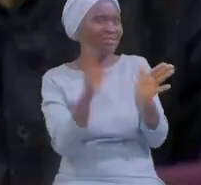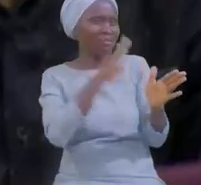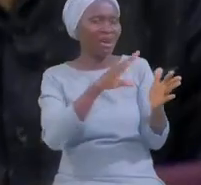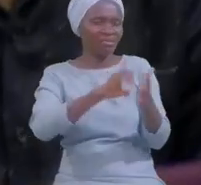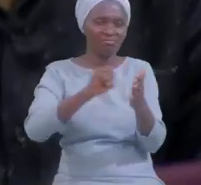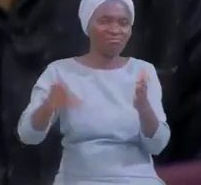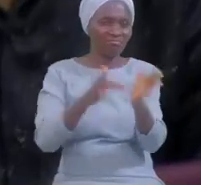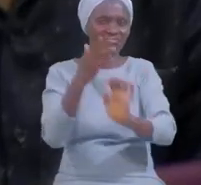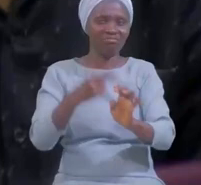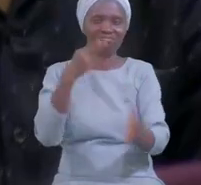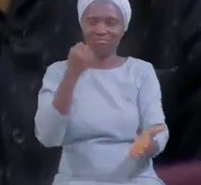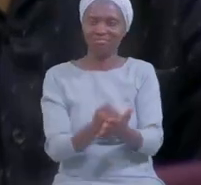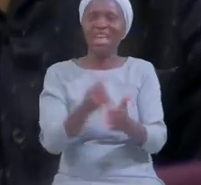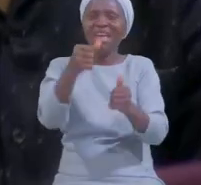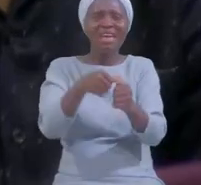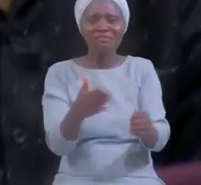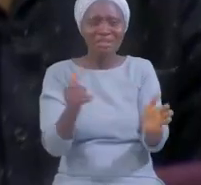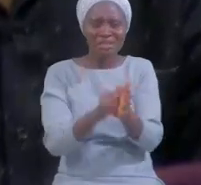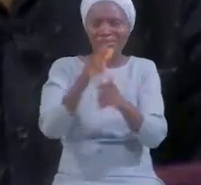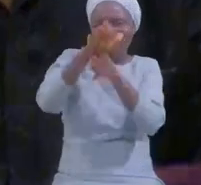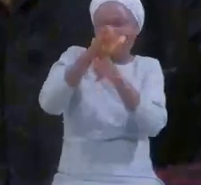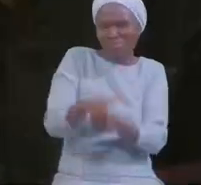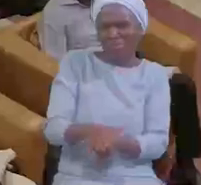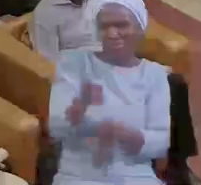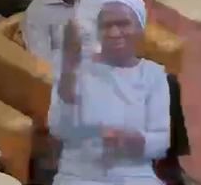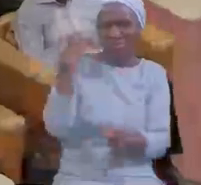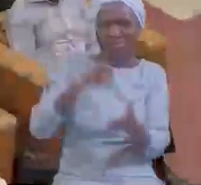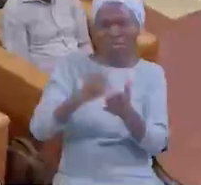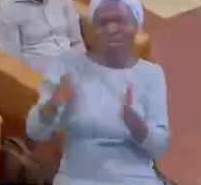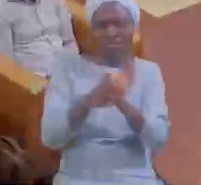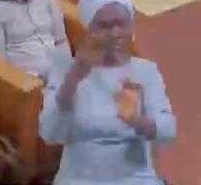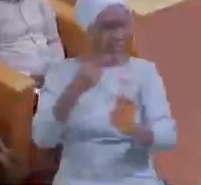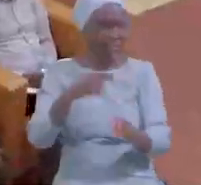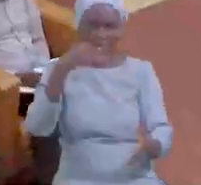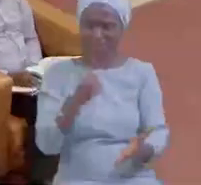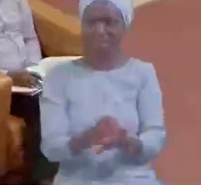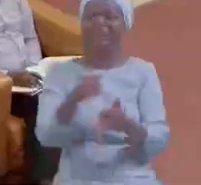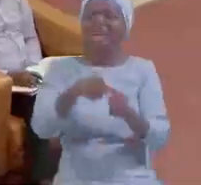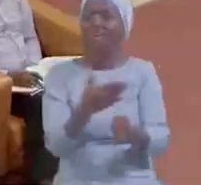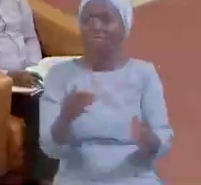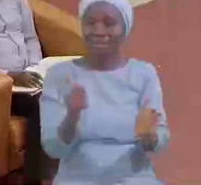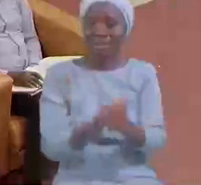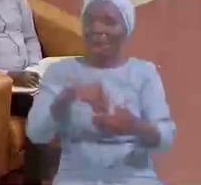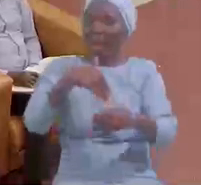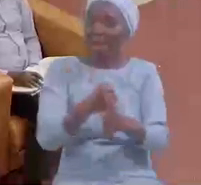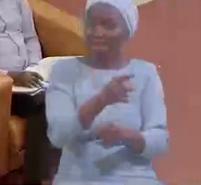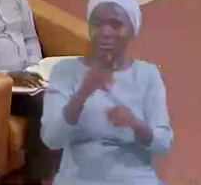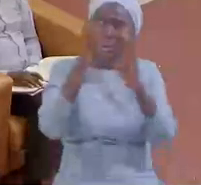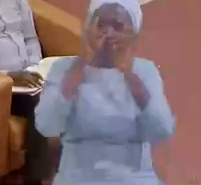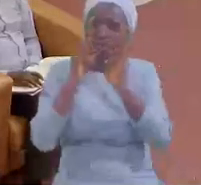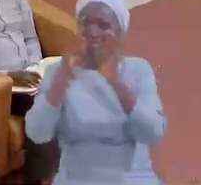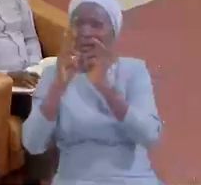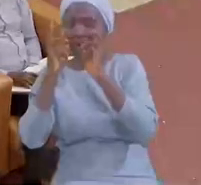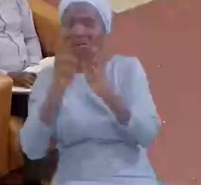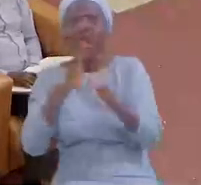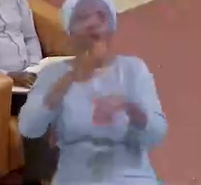ce qui est oppresseur, oppressif est ôté. Tout ce qui vous fait pleurer, pleurer est ôté au